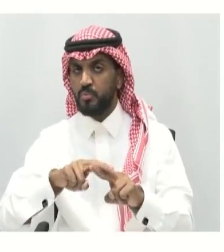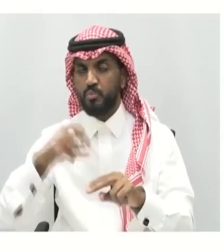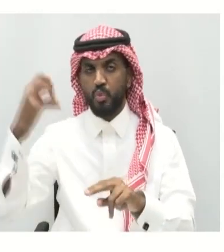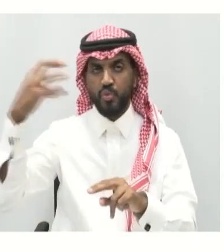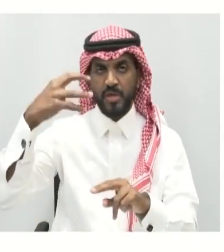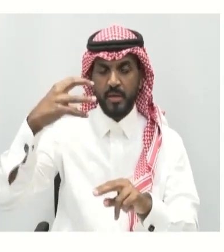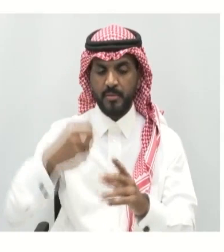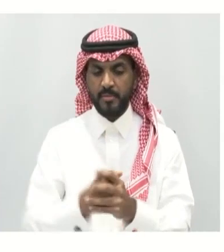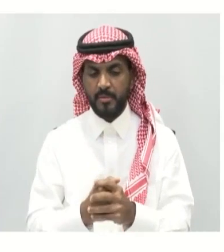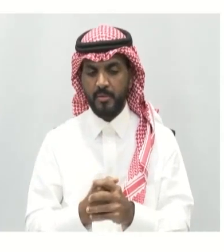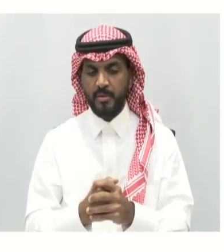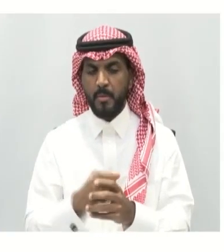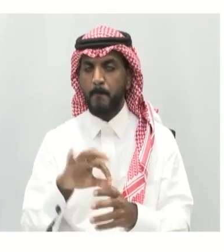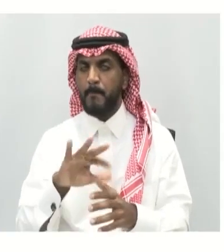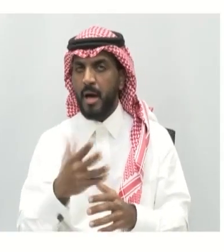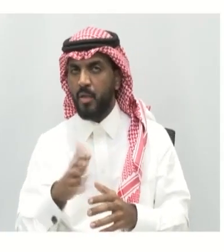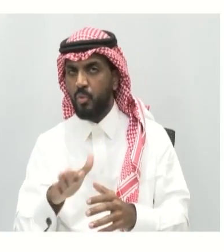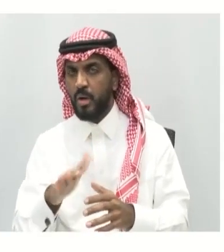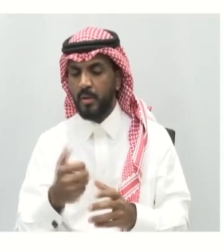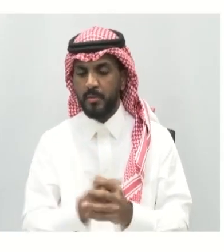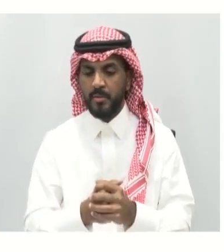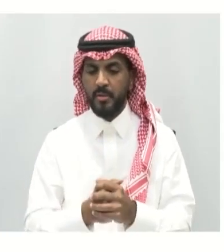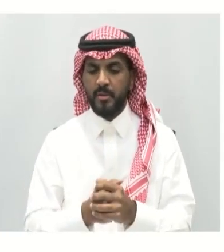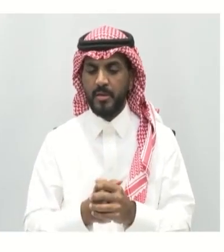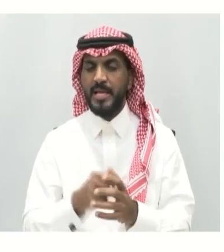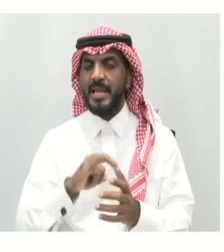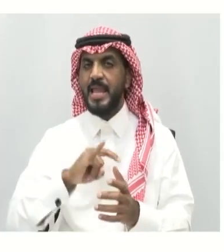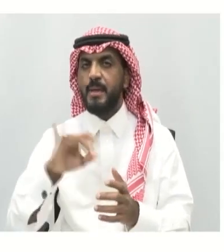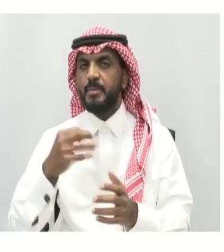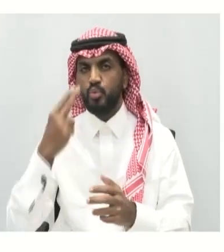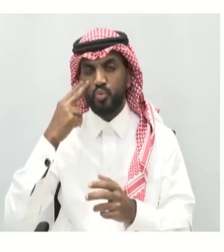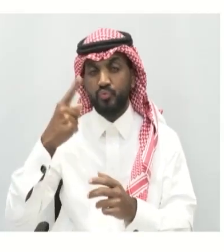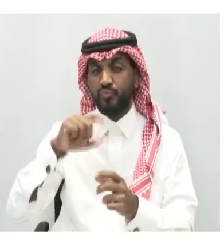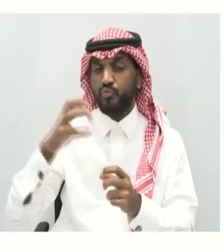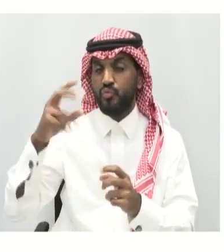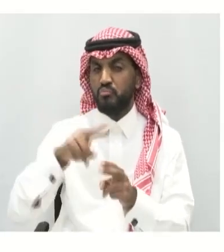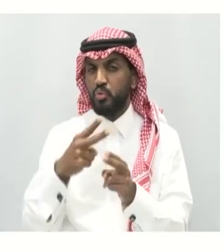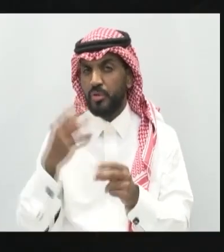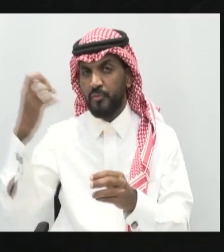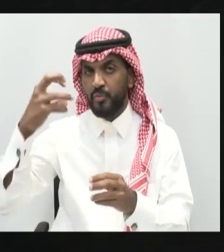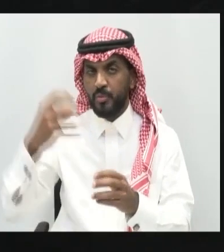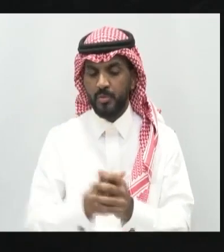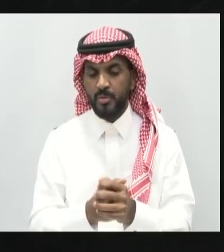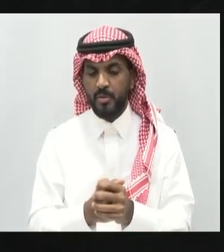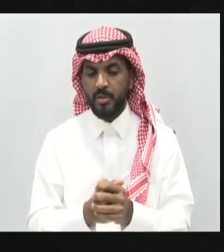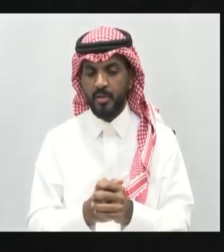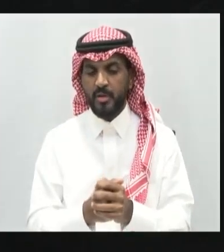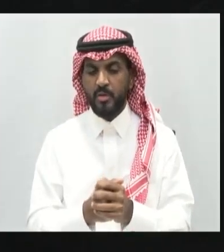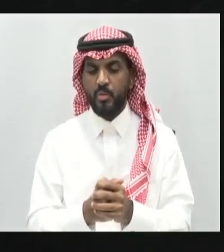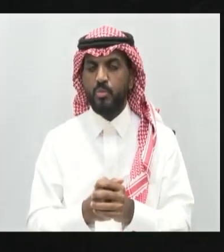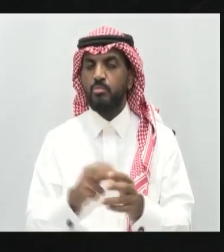مضيئه وقد يكون بعضها لامعا واحجام